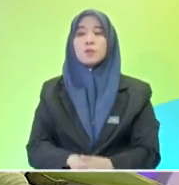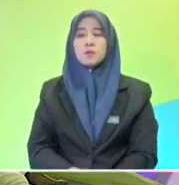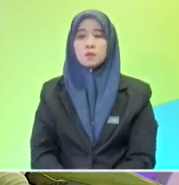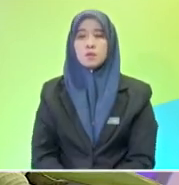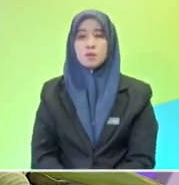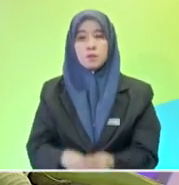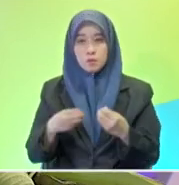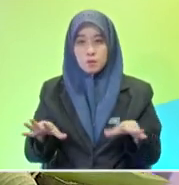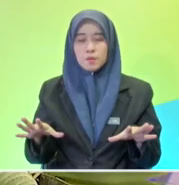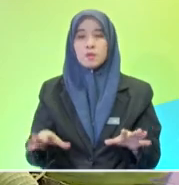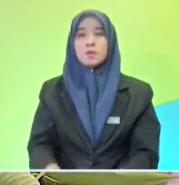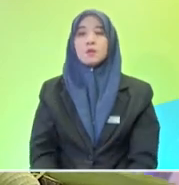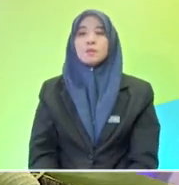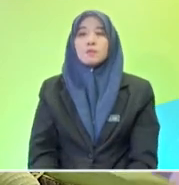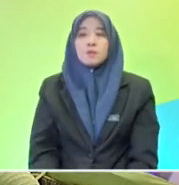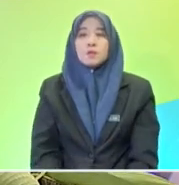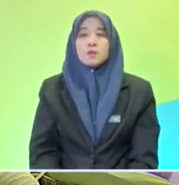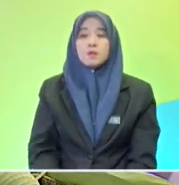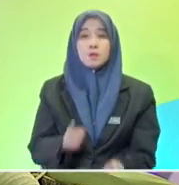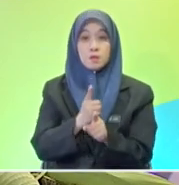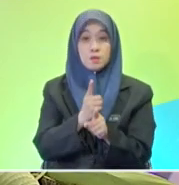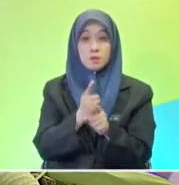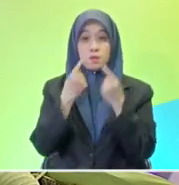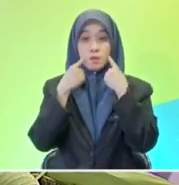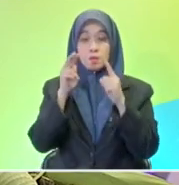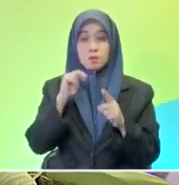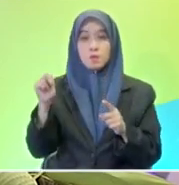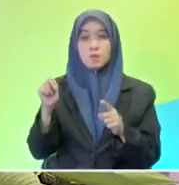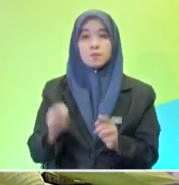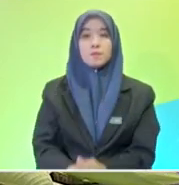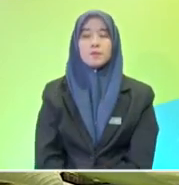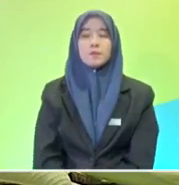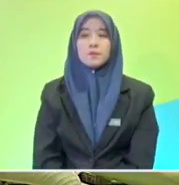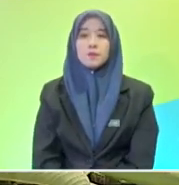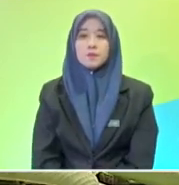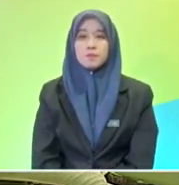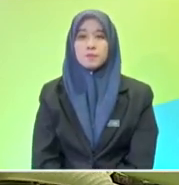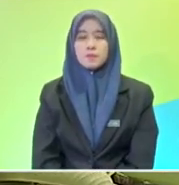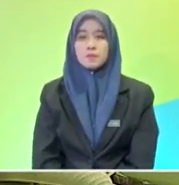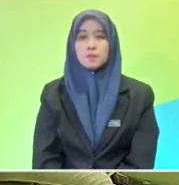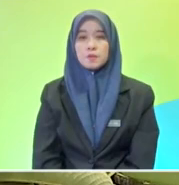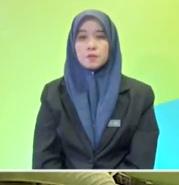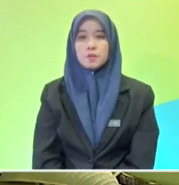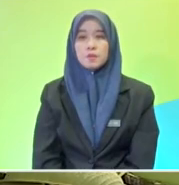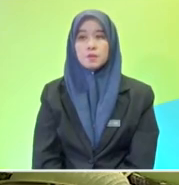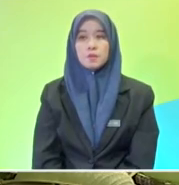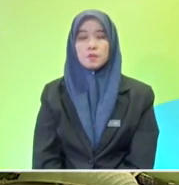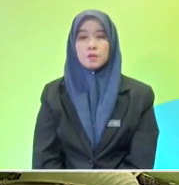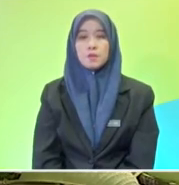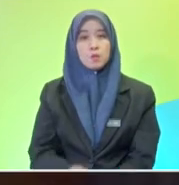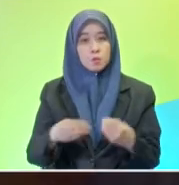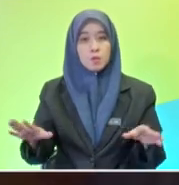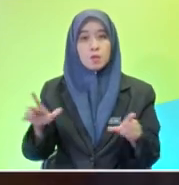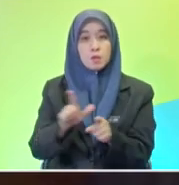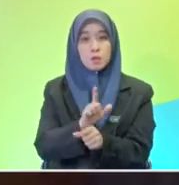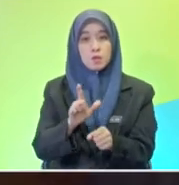dah habis Cikgu Betul tak jawapanjawapan kita pokok Cikgu ni kan okey jadi Cikgu dah kita dah lengkapkan